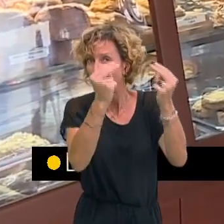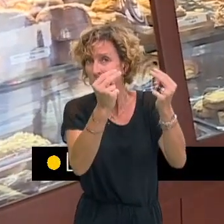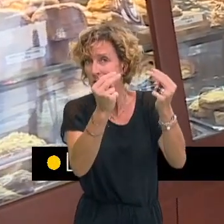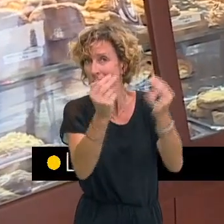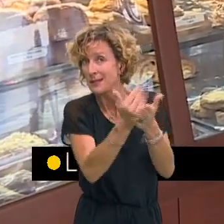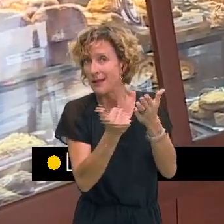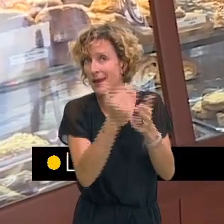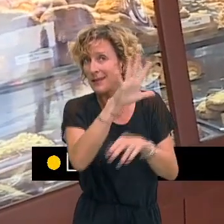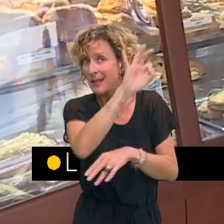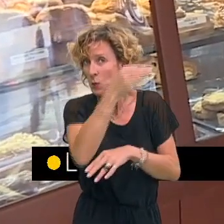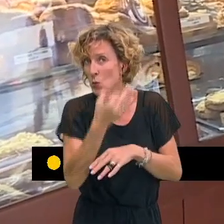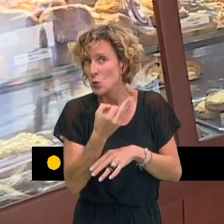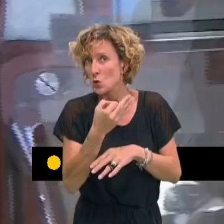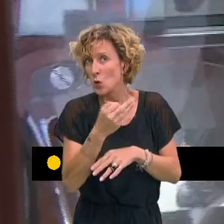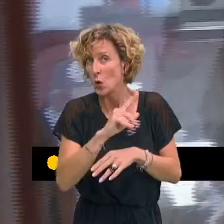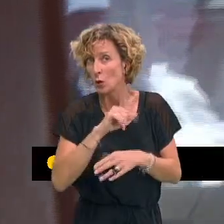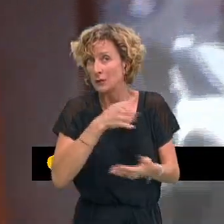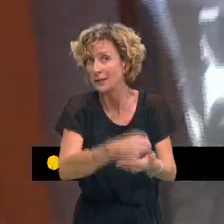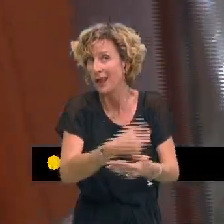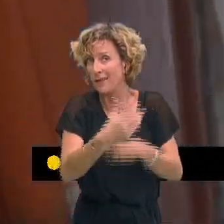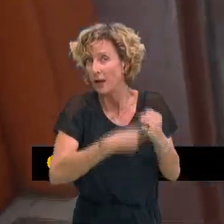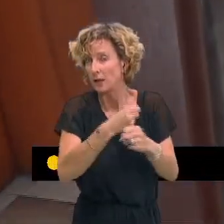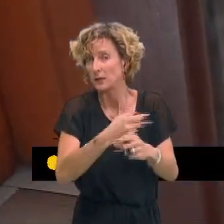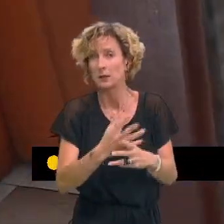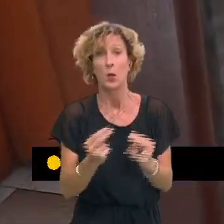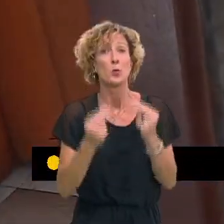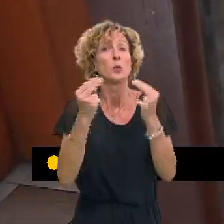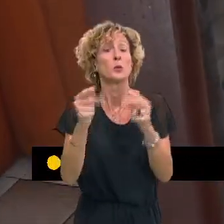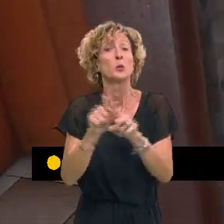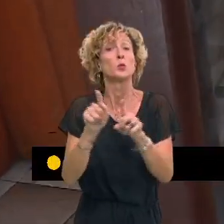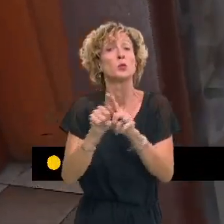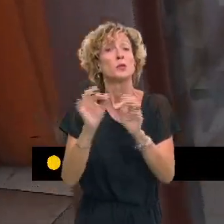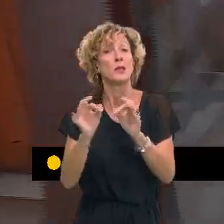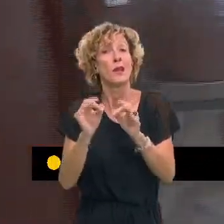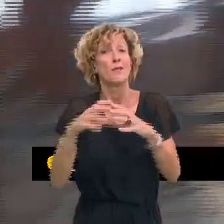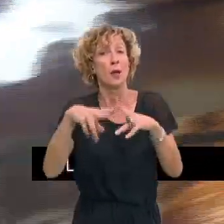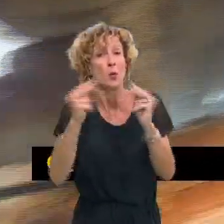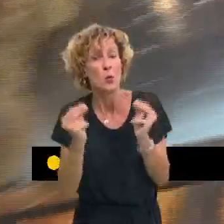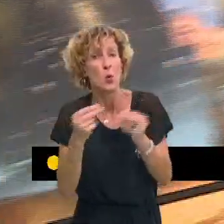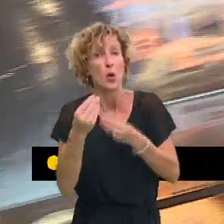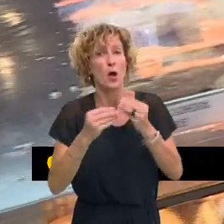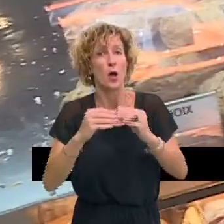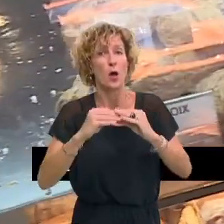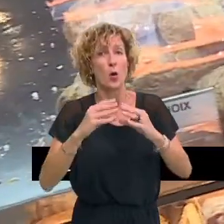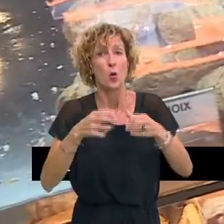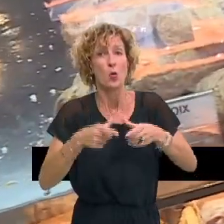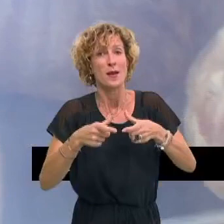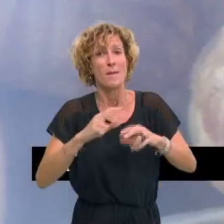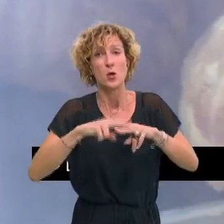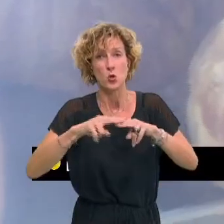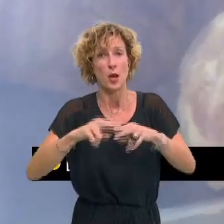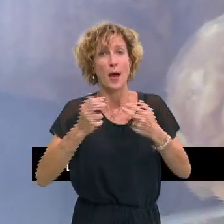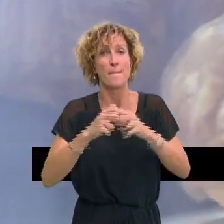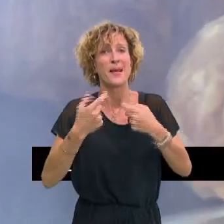de 5% d'ici la fin de l'année. L'augmentation concerne aussi la viennoiserie. Les prix sont libres dans les boulangeries.